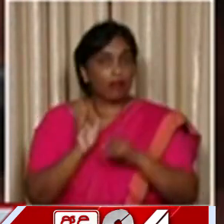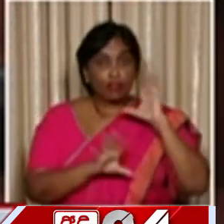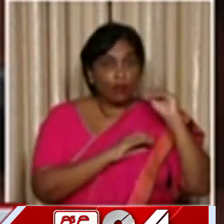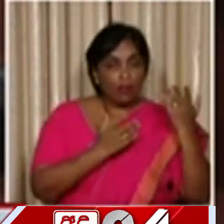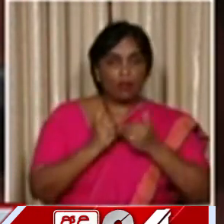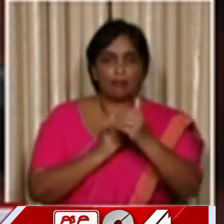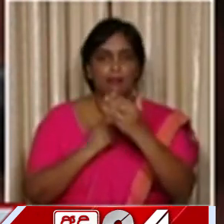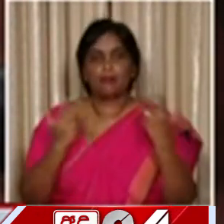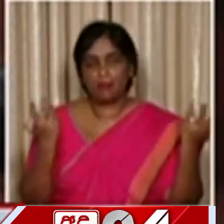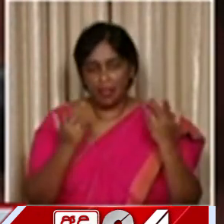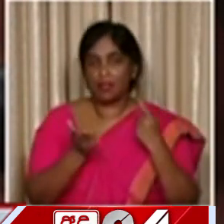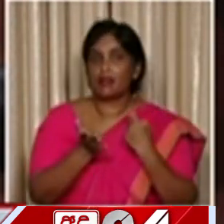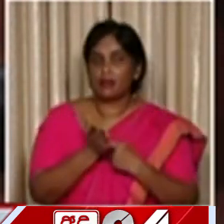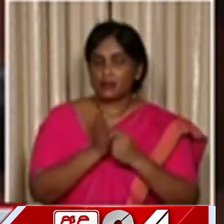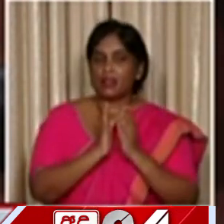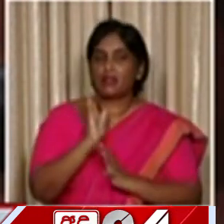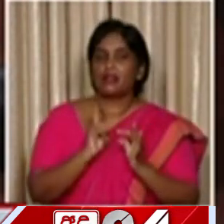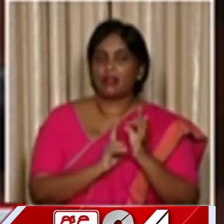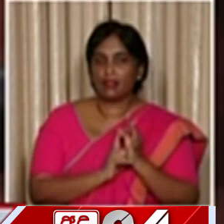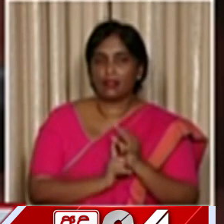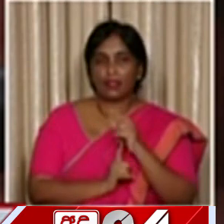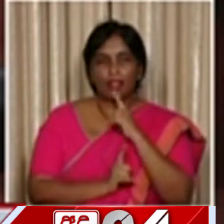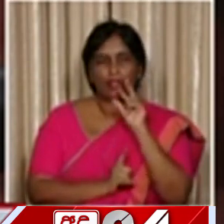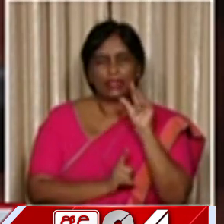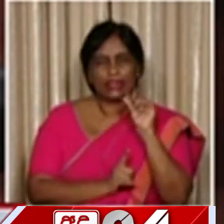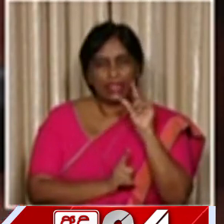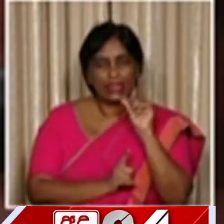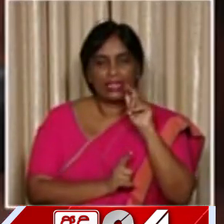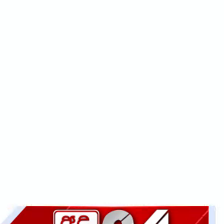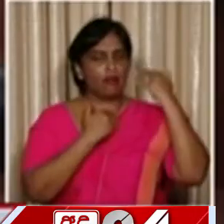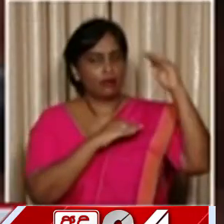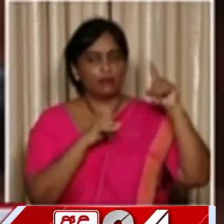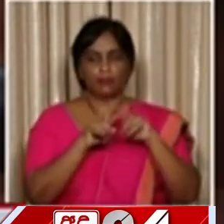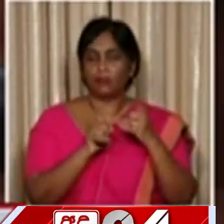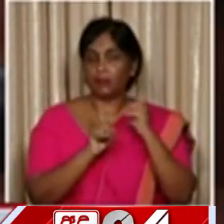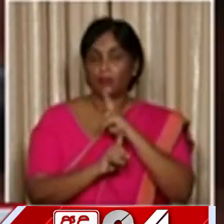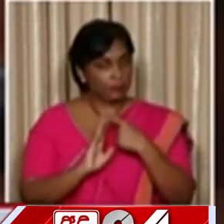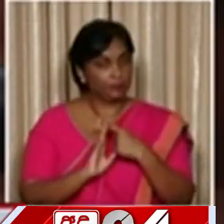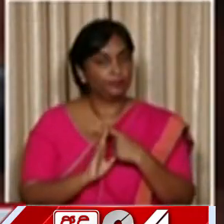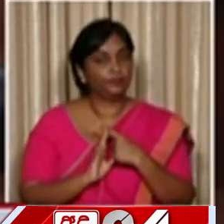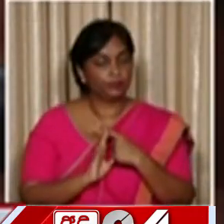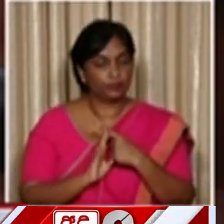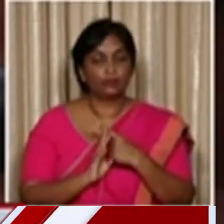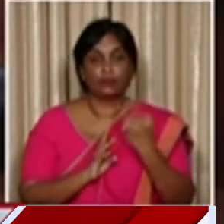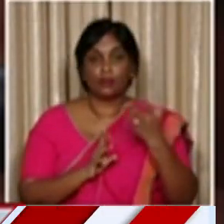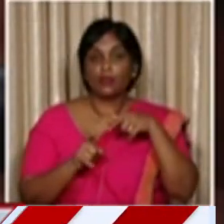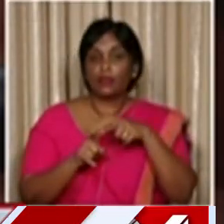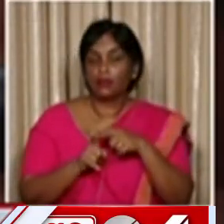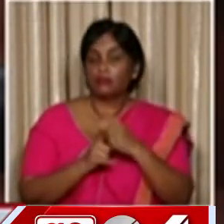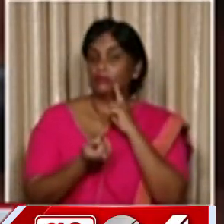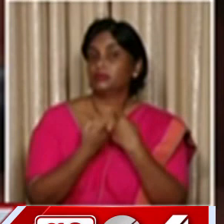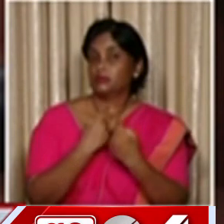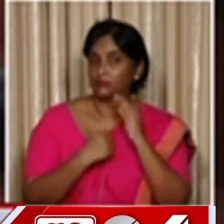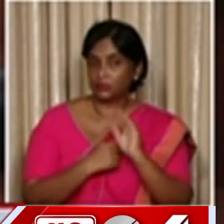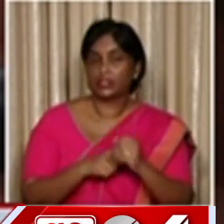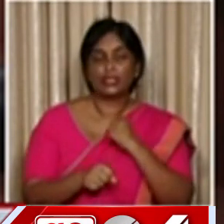ඉන්නේ කෙසේවත් සියඹලා පිටිය ගරු අමාත්‍යතුමා තිත්ත සියඹලාව බවට පත් කරන්න මම උත්සාහ කරන්නේ නැහැ රටේ පොස්පේට් නිදිවල ප්‍රමාණය සමීක්ෂණය කිරීම